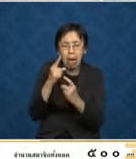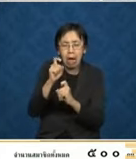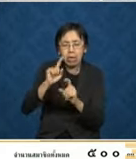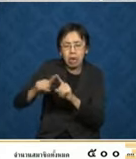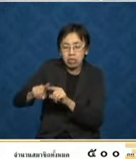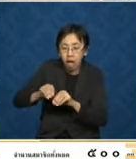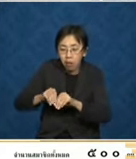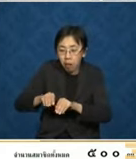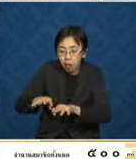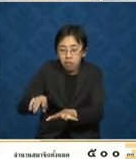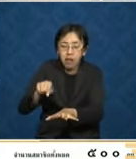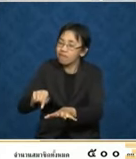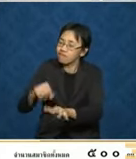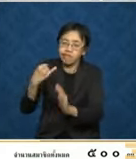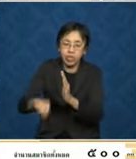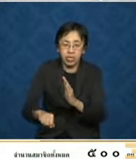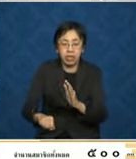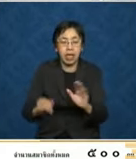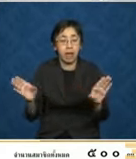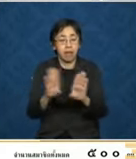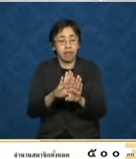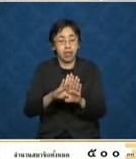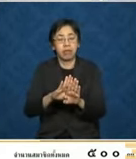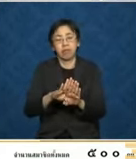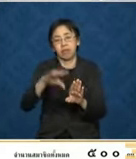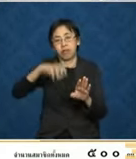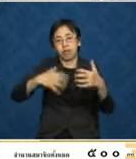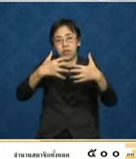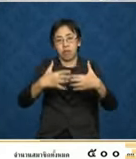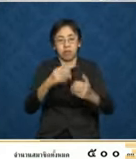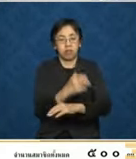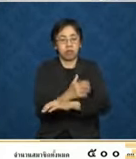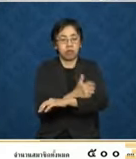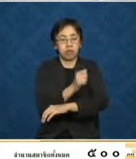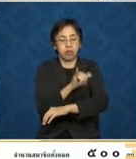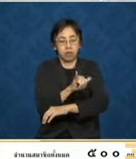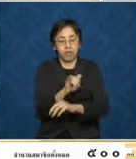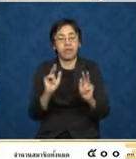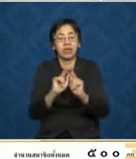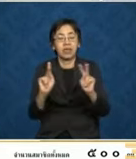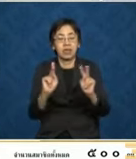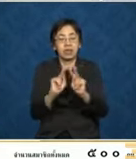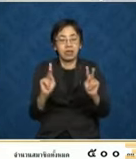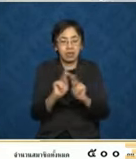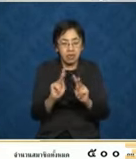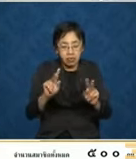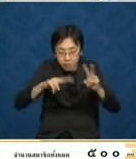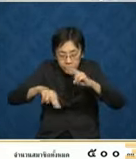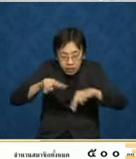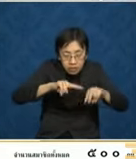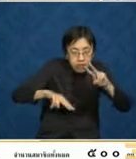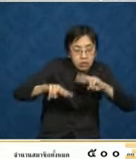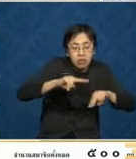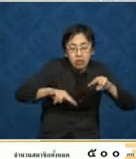านประธานเมื่อล่าสุดนี้ก็ไปปิดโรงงานที่อยุธยานะครับก็ทางกรรมธิการก็ไปตรวจราชการ